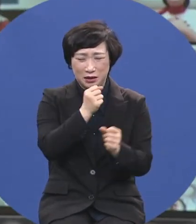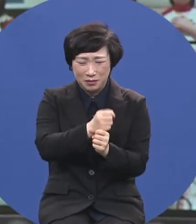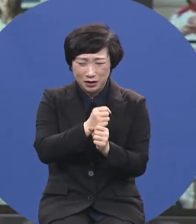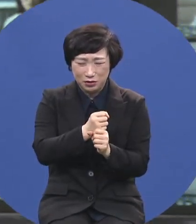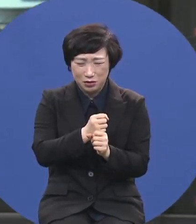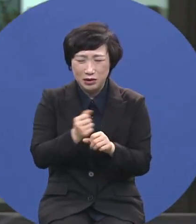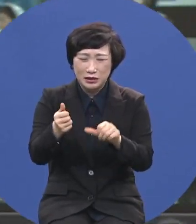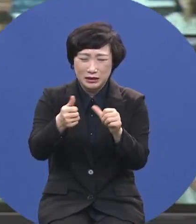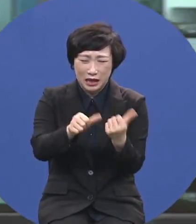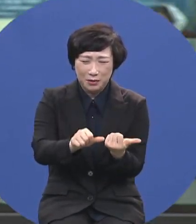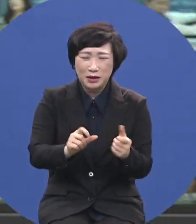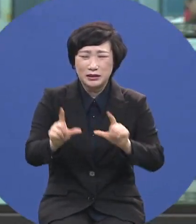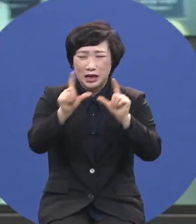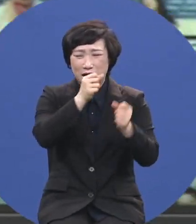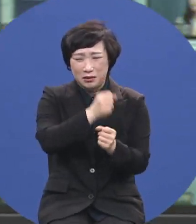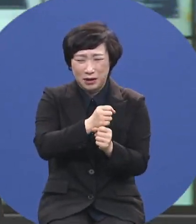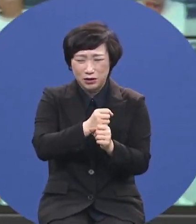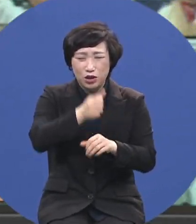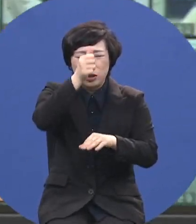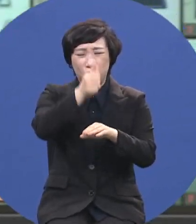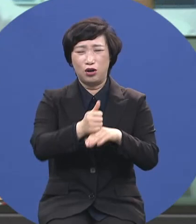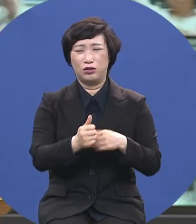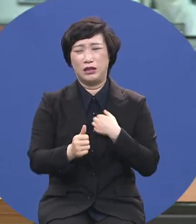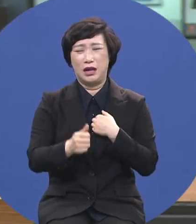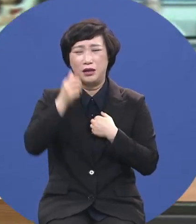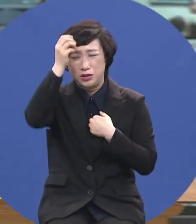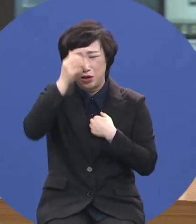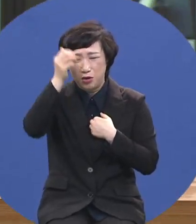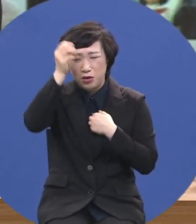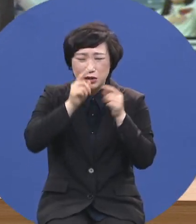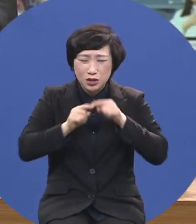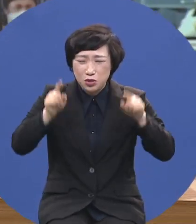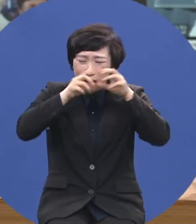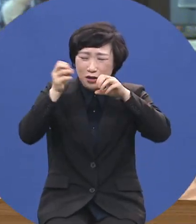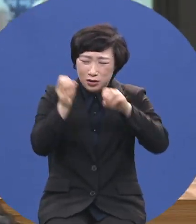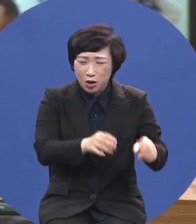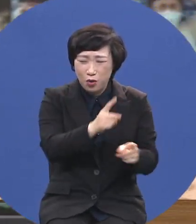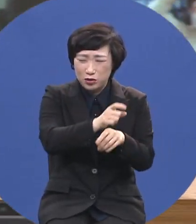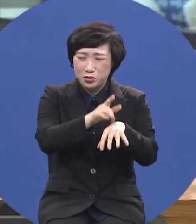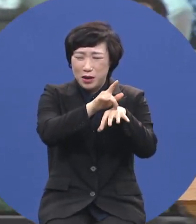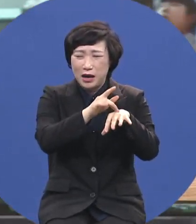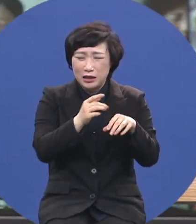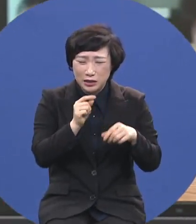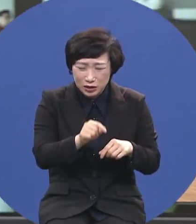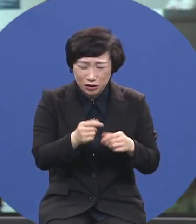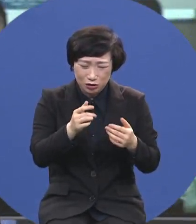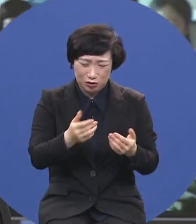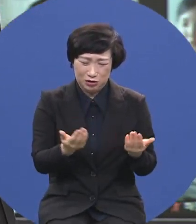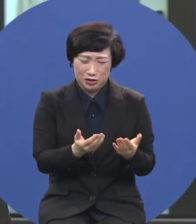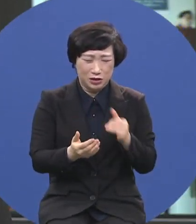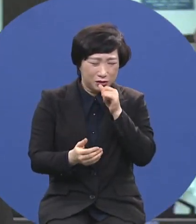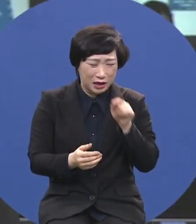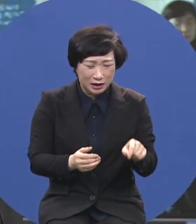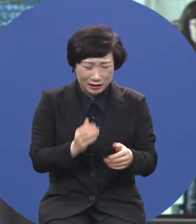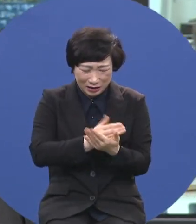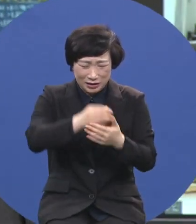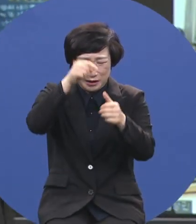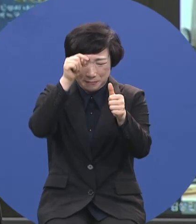만들고 사망으로 살게 만들어도 결국은 내 영혼을 지옥에 던지는 원수 같은 귀신